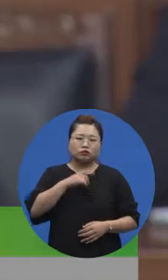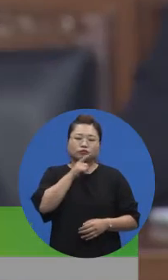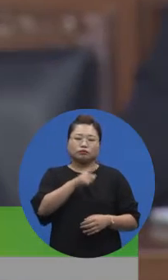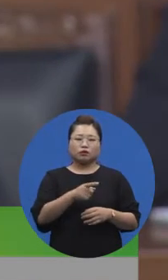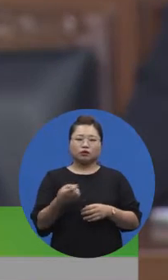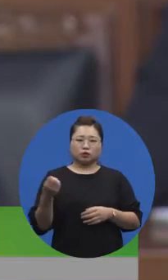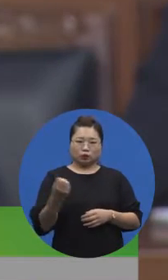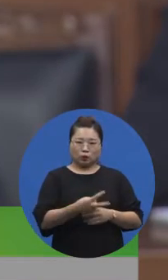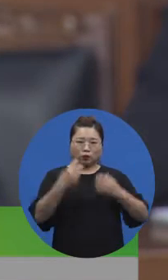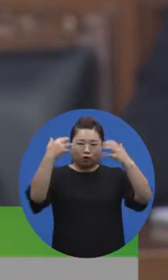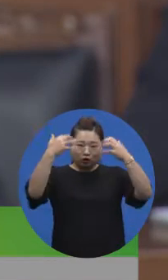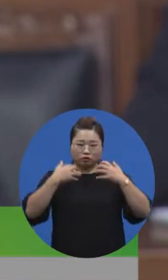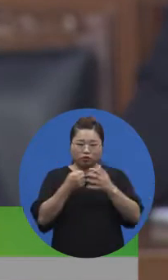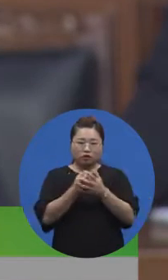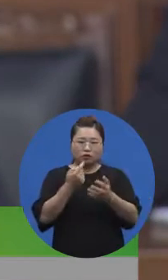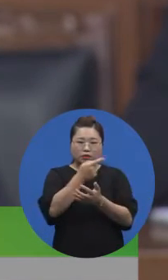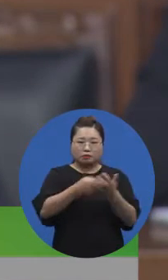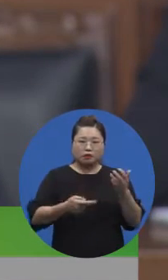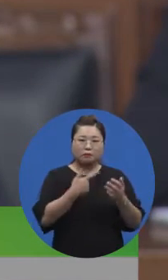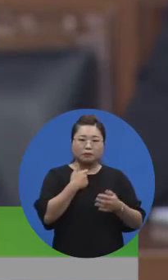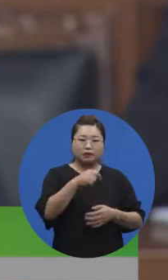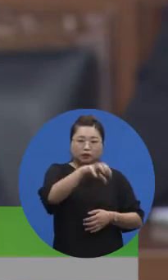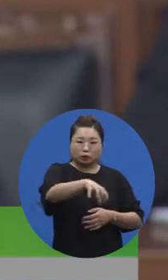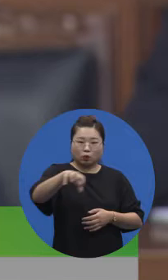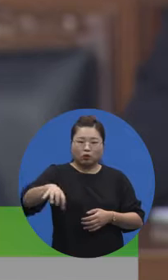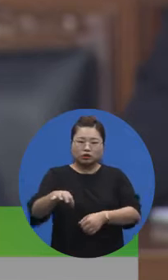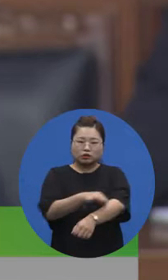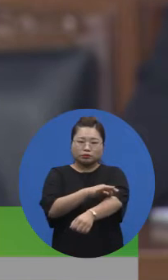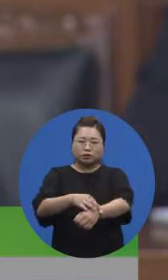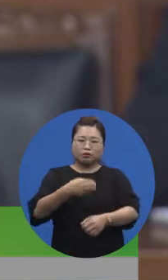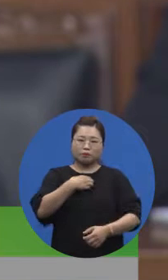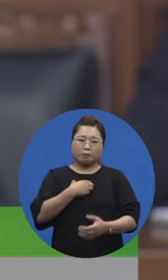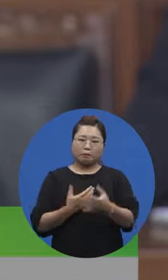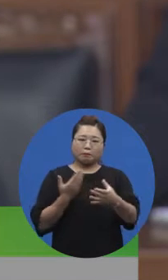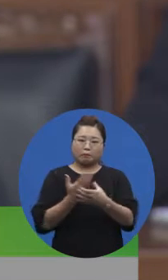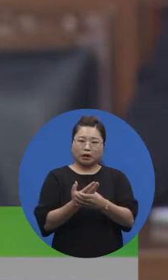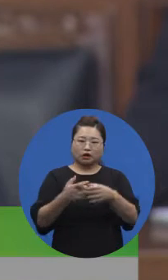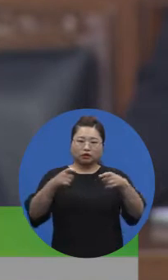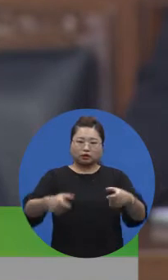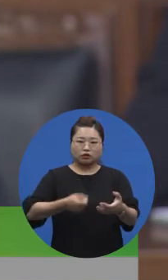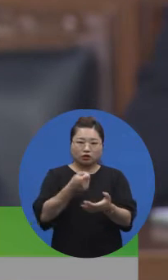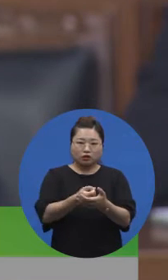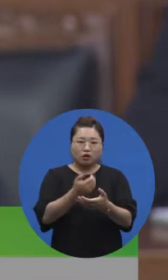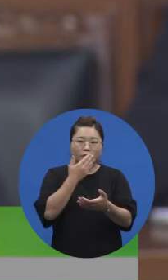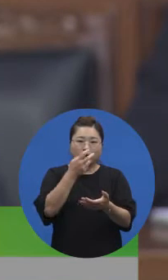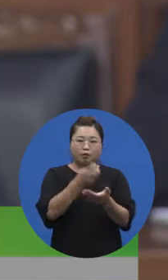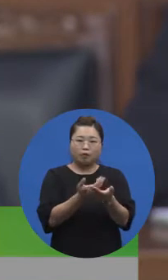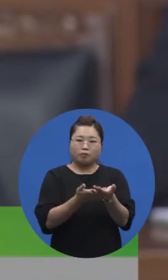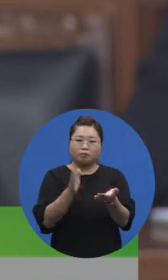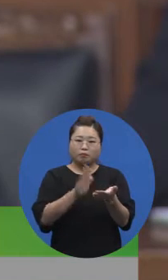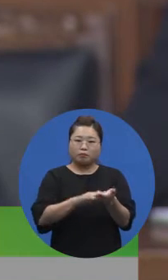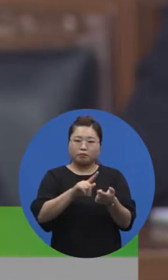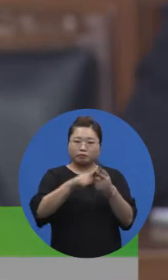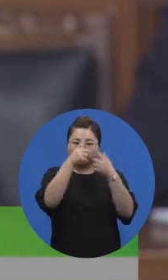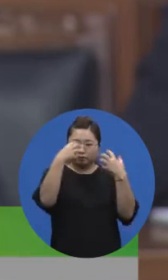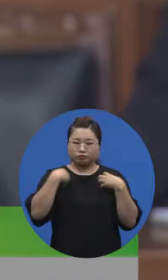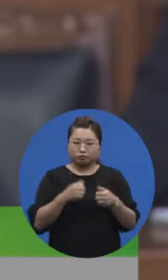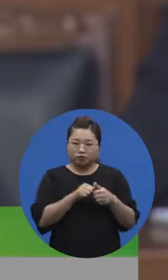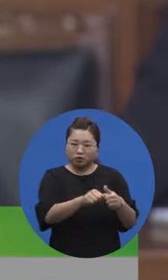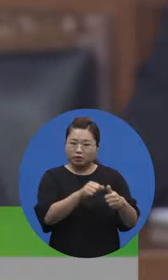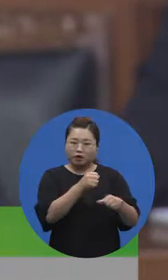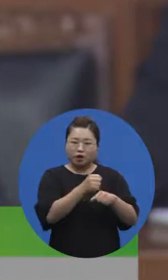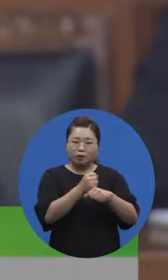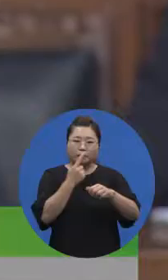강조했습니다. 이어 폭염으로 피해를 본 지역을 특별재난구역으로 지정할 수 있도록 법제화 추진을 정부와